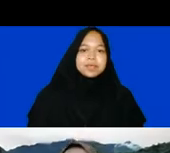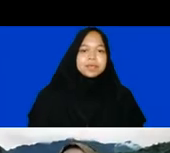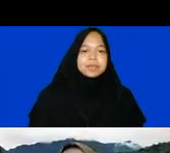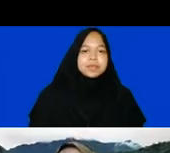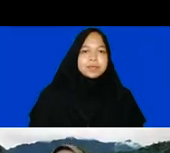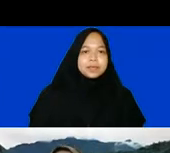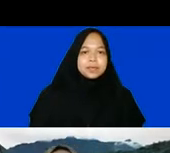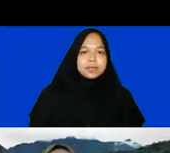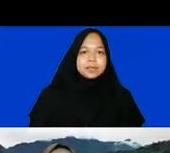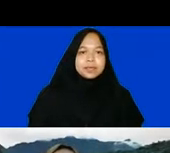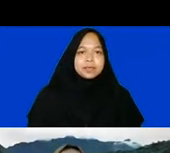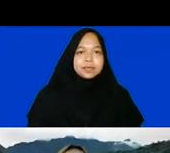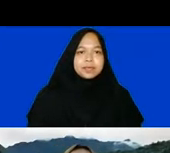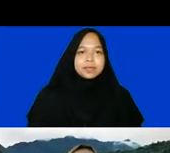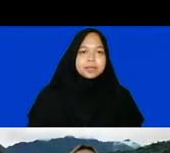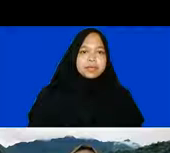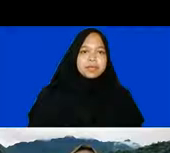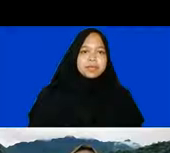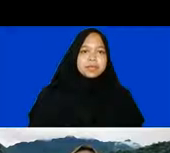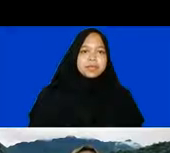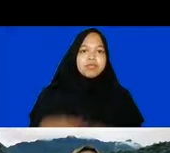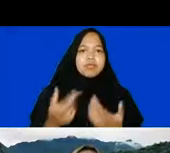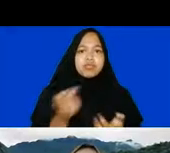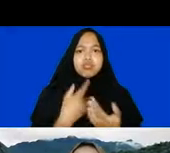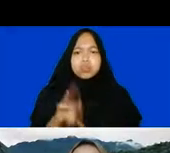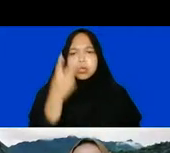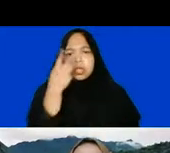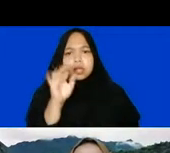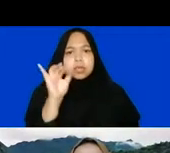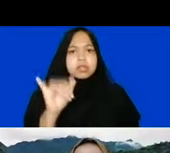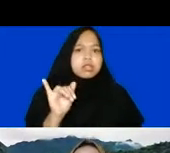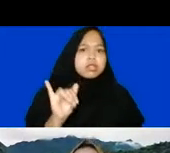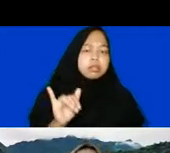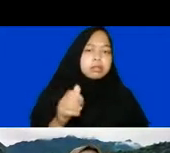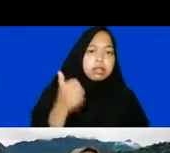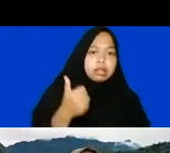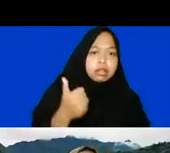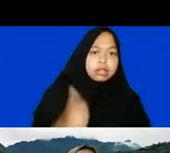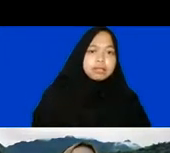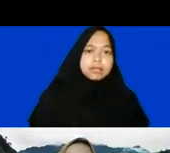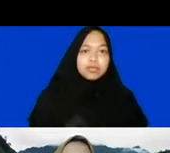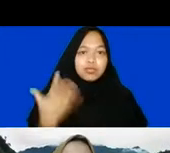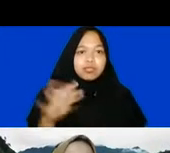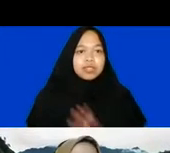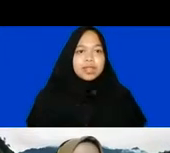ya. Apakah sudah muncul teman-teman? Ya, udah.